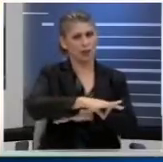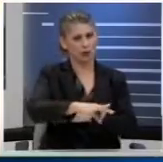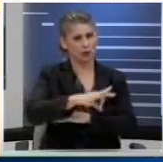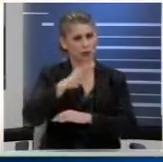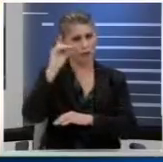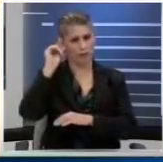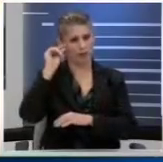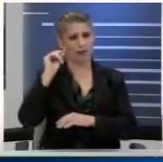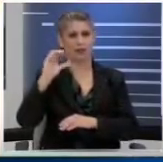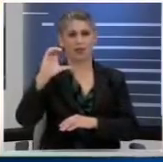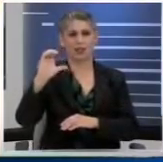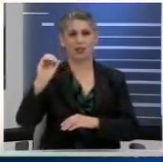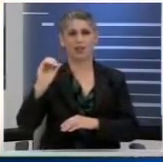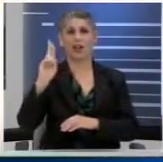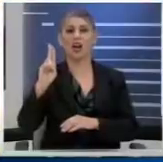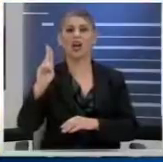Εντάξει, το Κολάμπια, εντάξει.